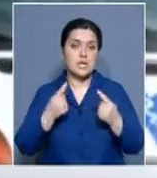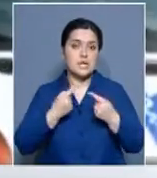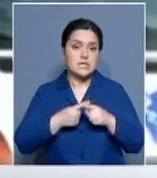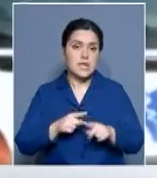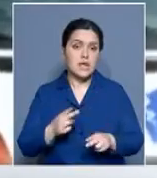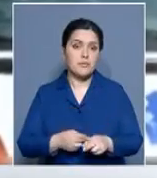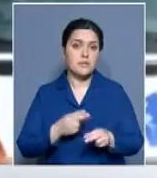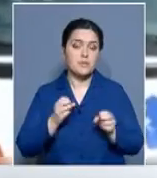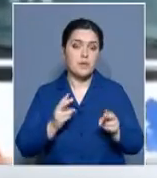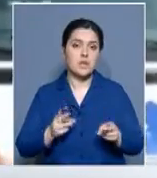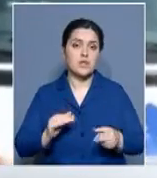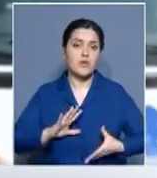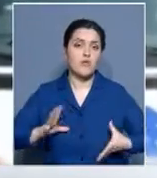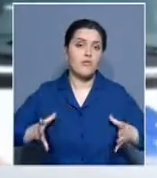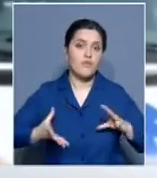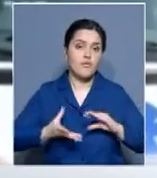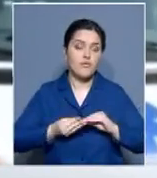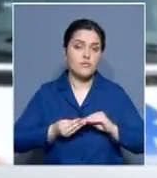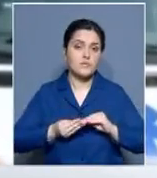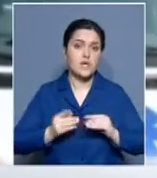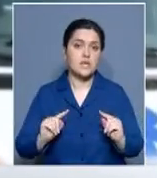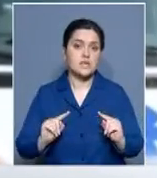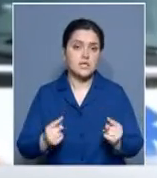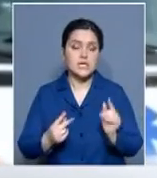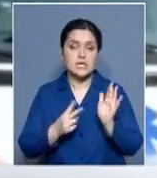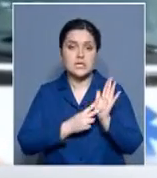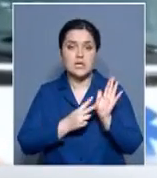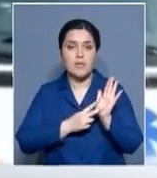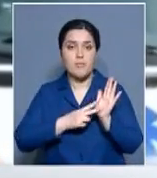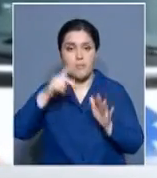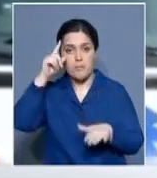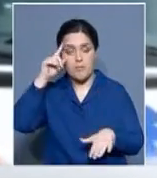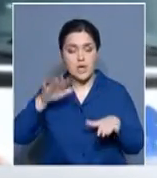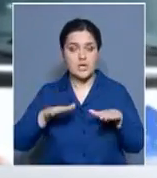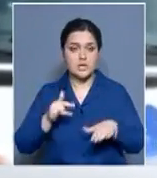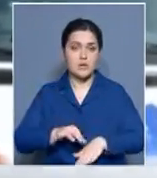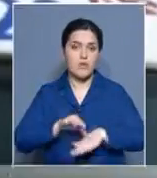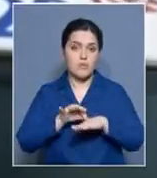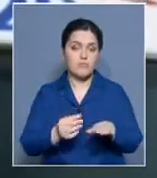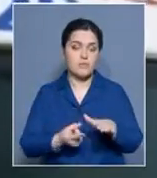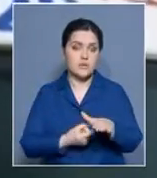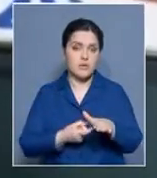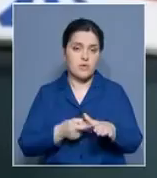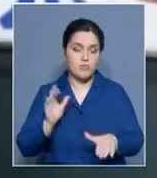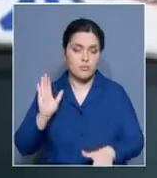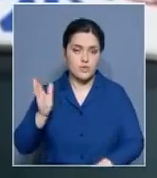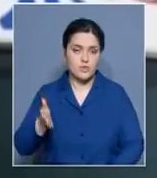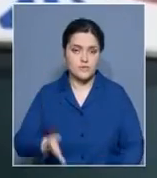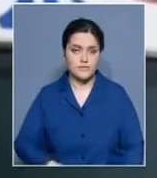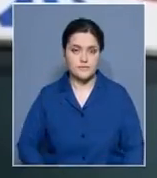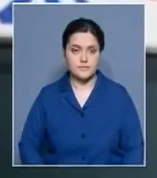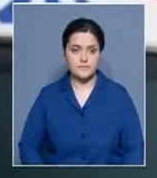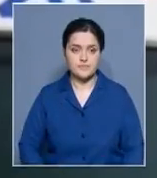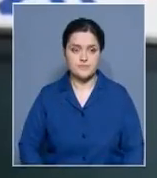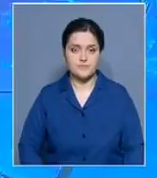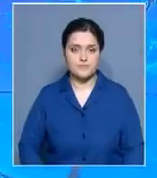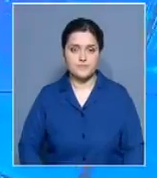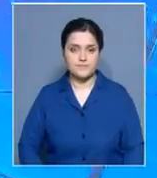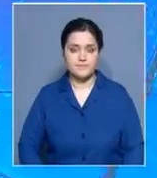нарушена техника безопасности. В общей сложности задержаны 7 подозреваемых. Ведется расследование.